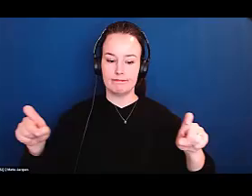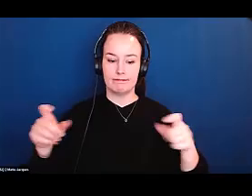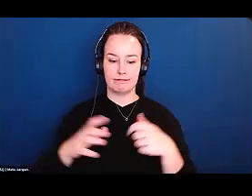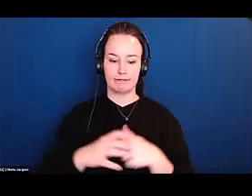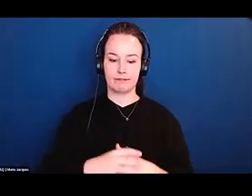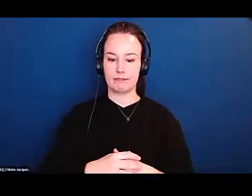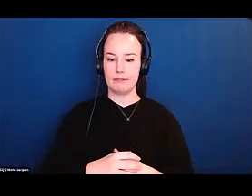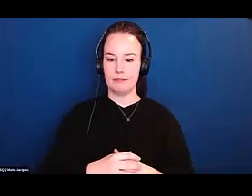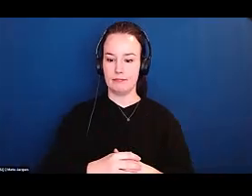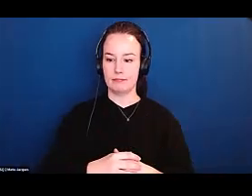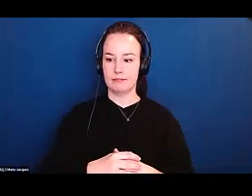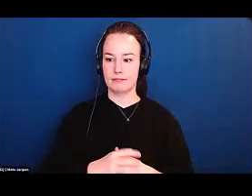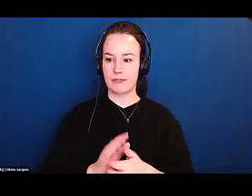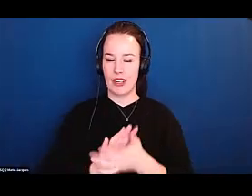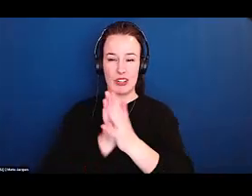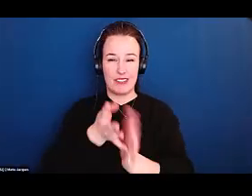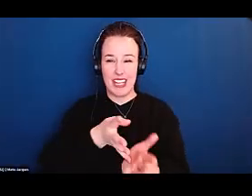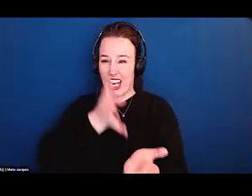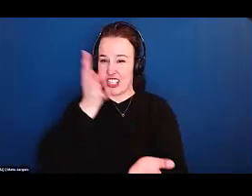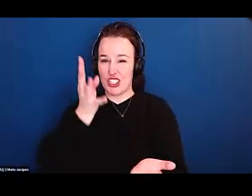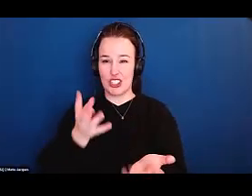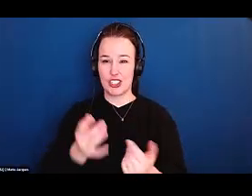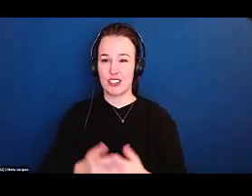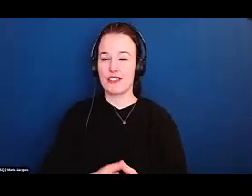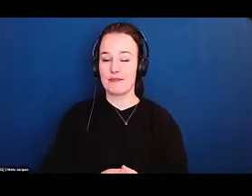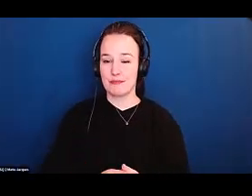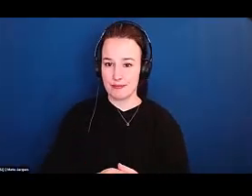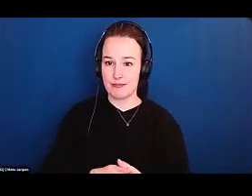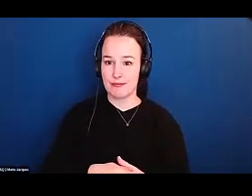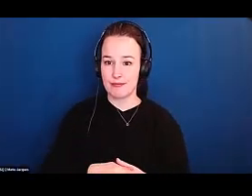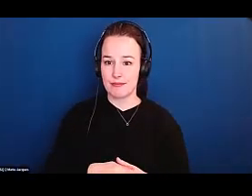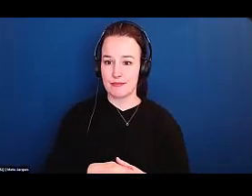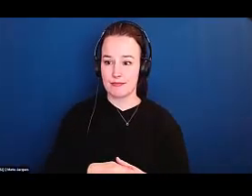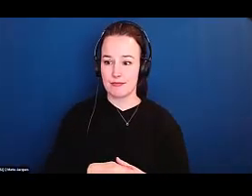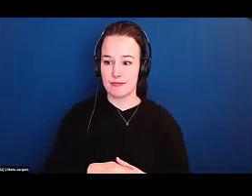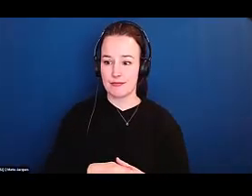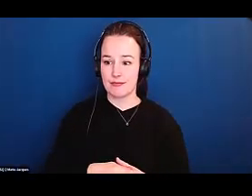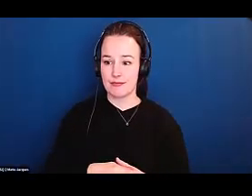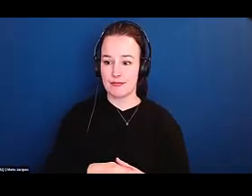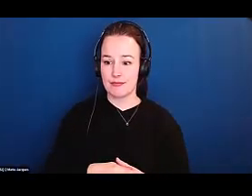longue durée. C'est une richesse telle.